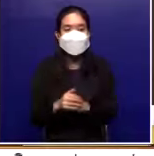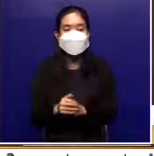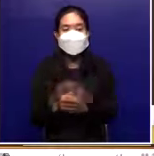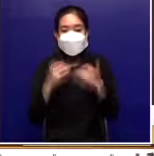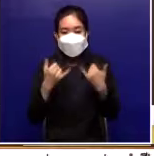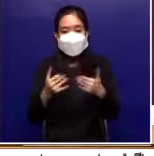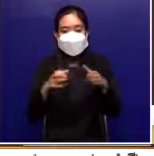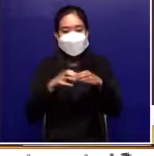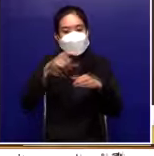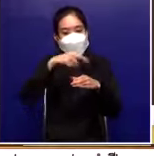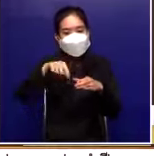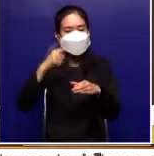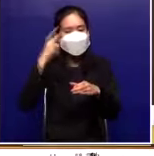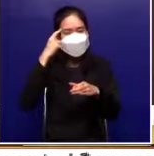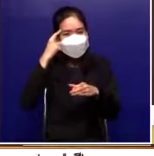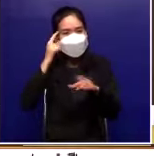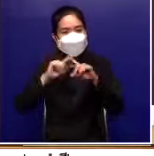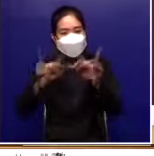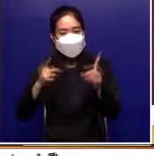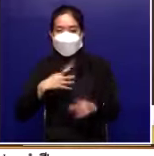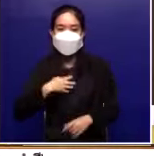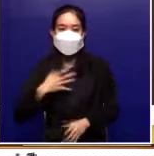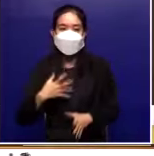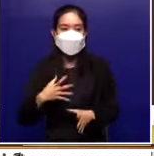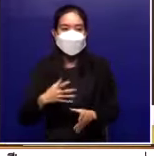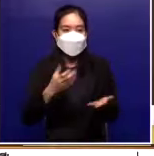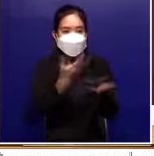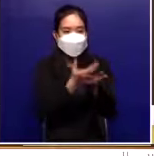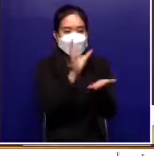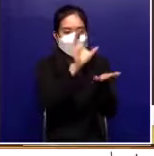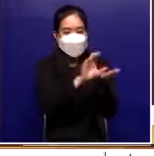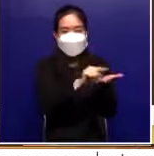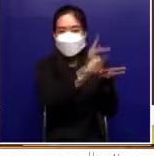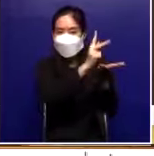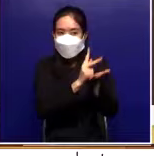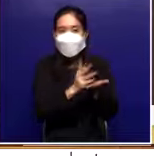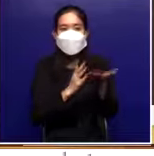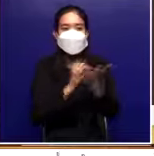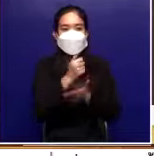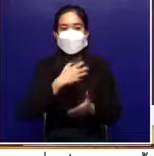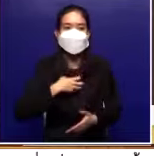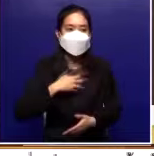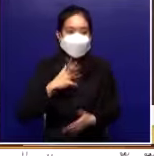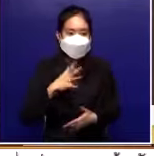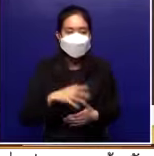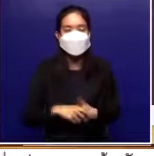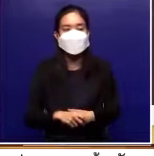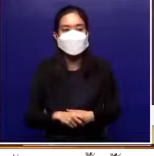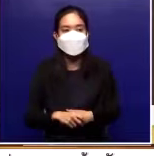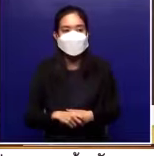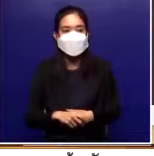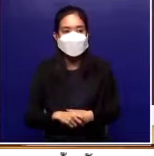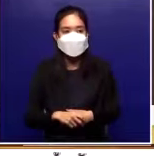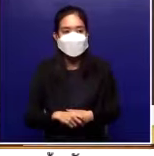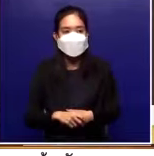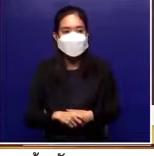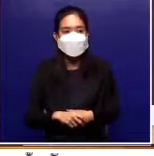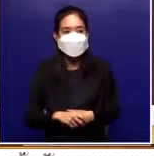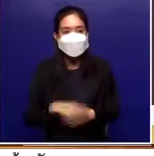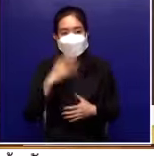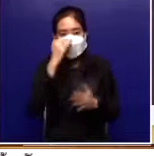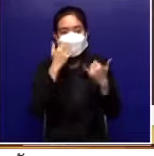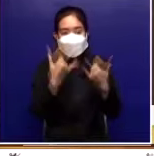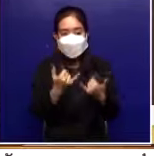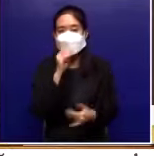บัญญัติงบประมาณ65นี้ได้ครับเพราะอะไรครับท่านตั้งมา 3.1 ประมาณการมาบอกจะเก็บภาษี